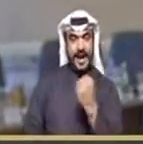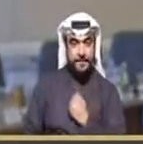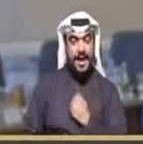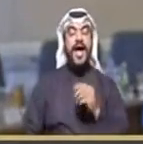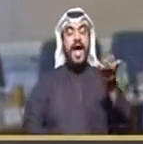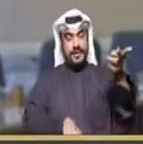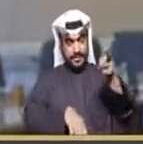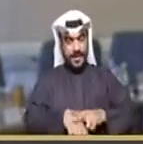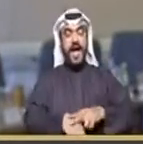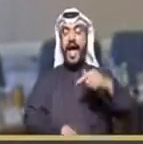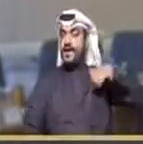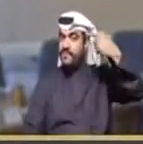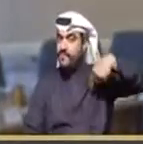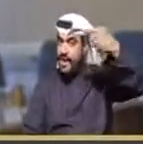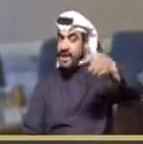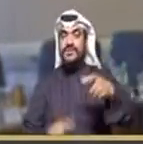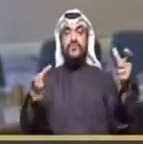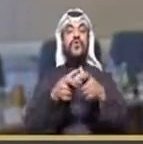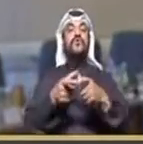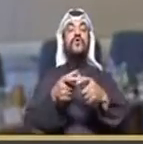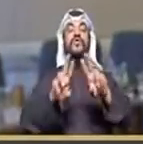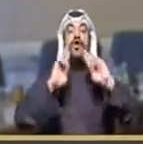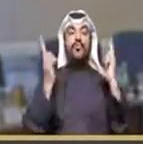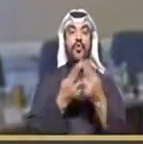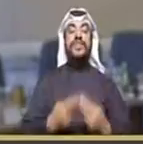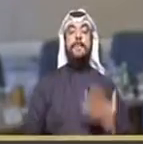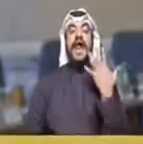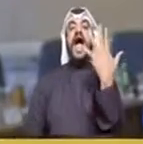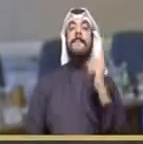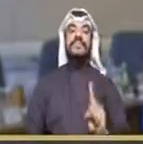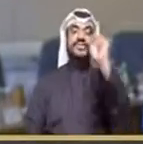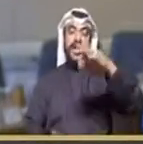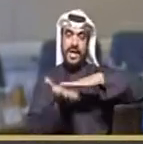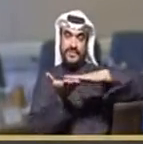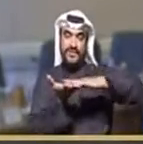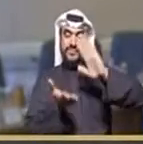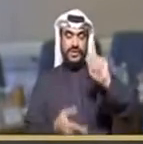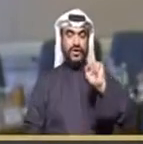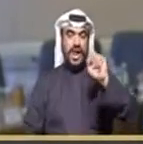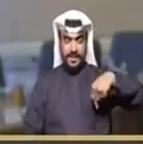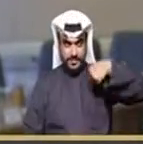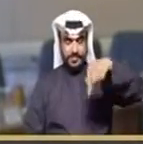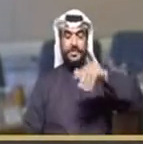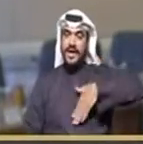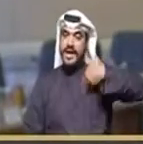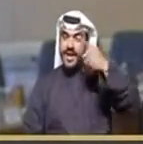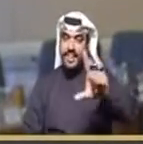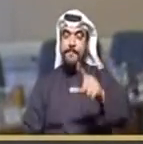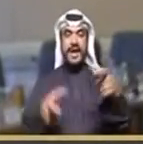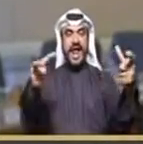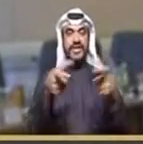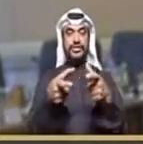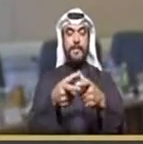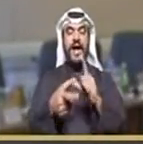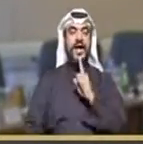ونحن نتطلع حقيقة كذلك إلى عقد المؤتمر الخامس، ونتمنى لهذا الاجتماع إن شاء